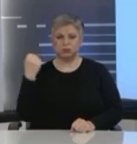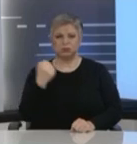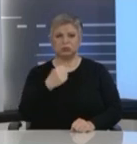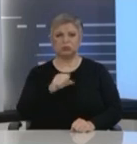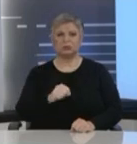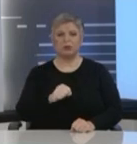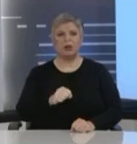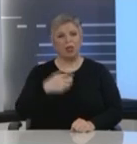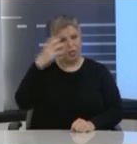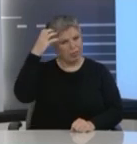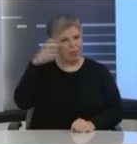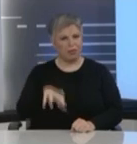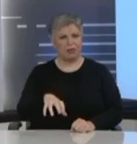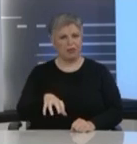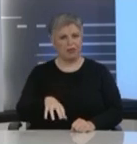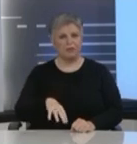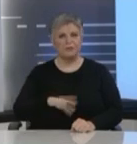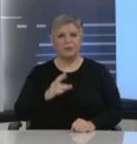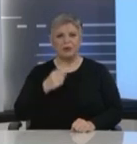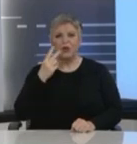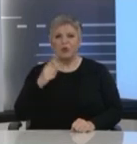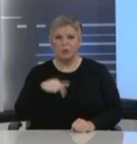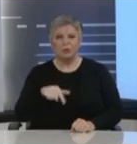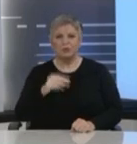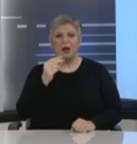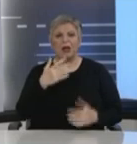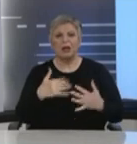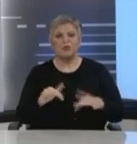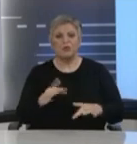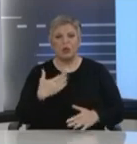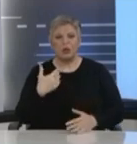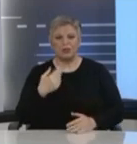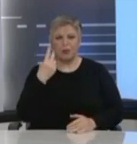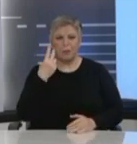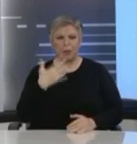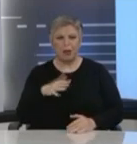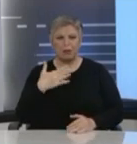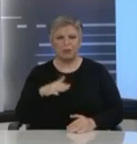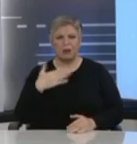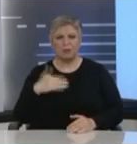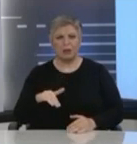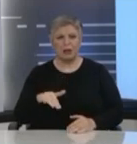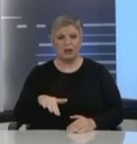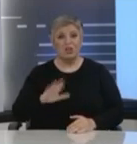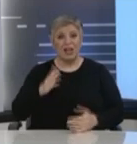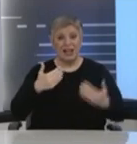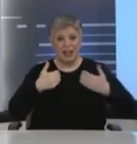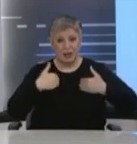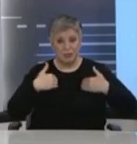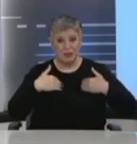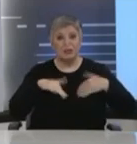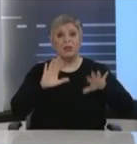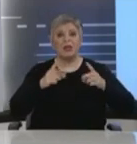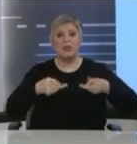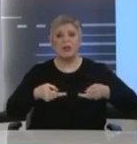Και μετά την εικόνα που παρουσίασε σήμερα η Βουλή, θέλω να τονίσω ότι δεν θα επιτρέψουμε